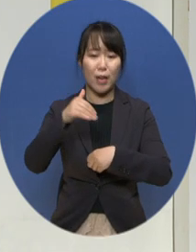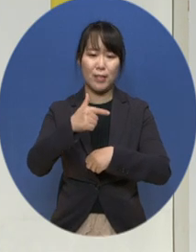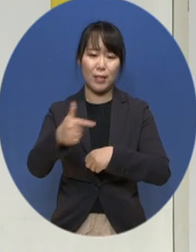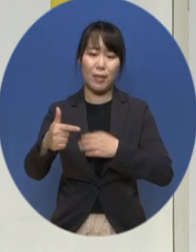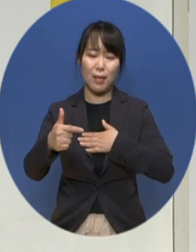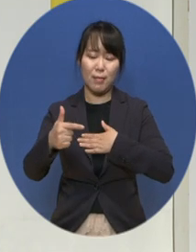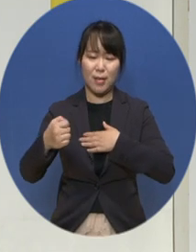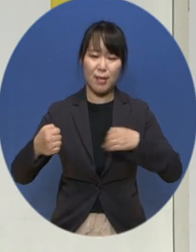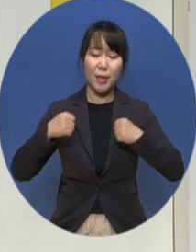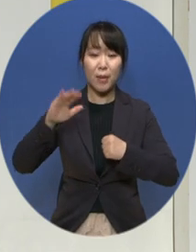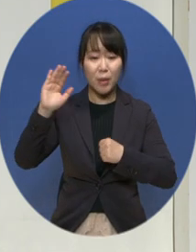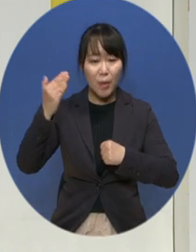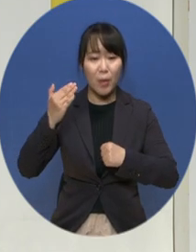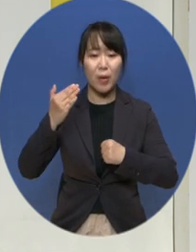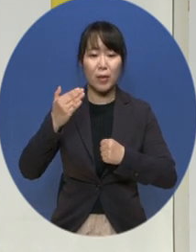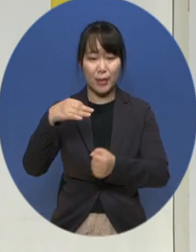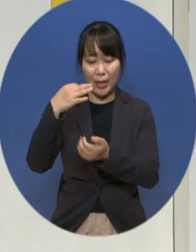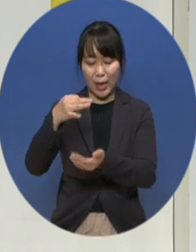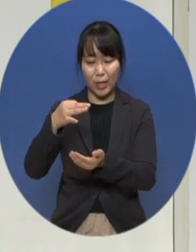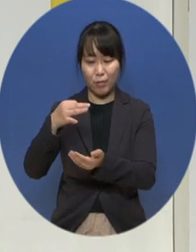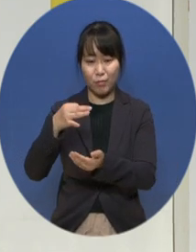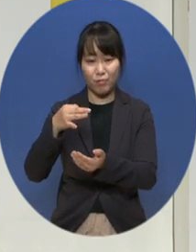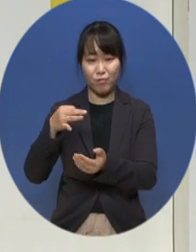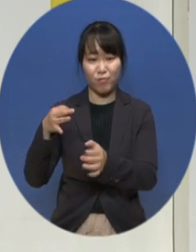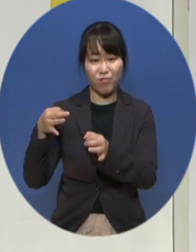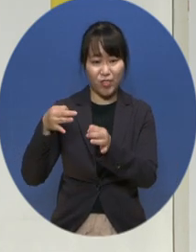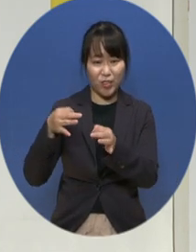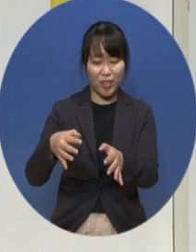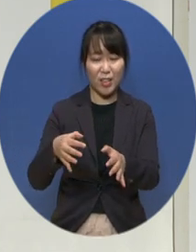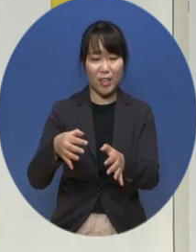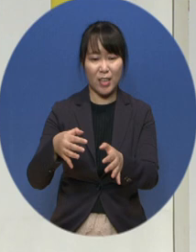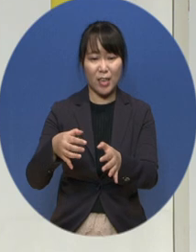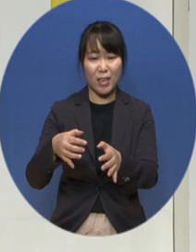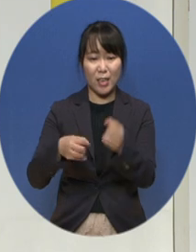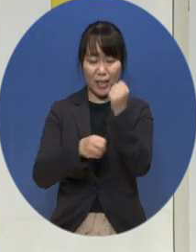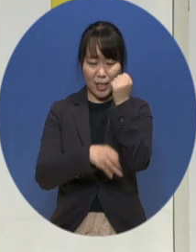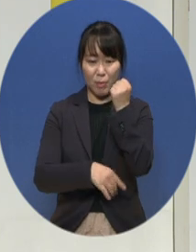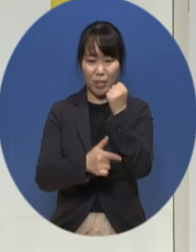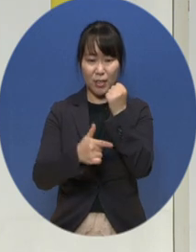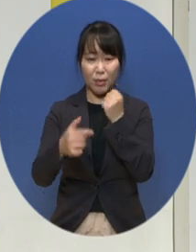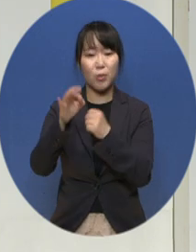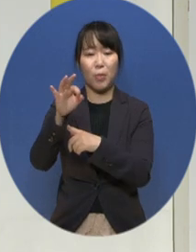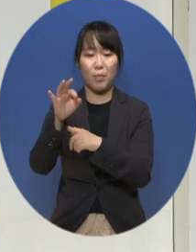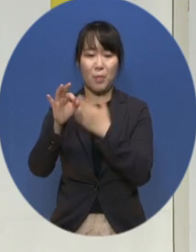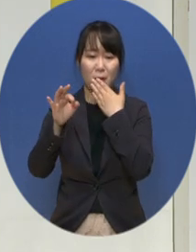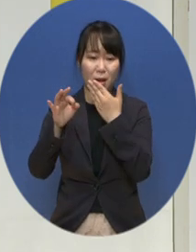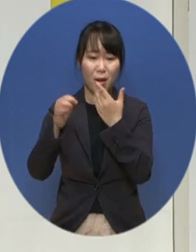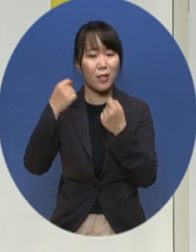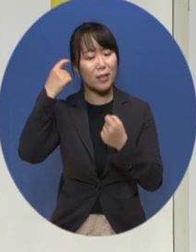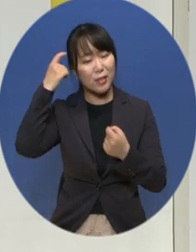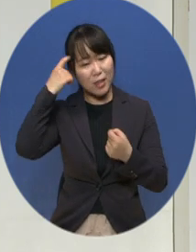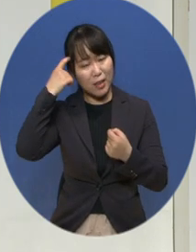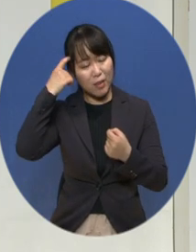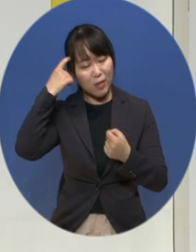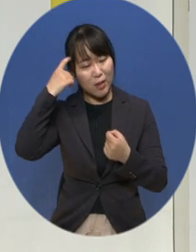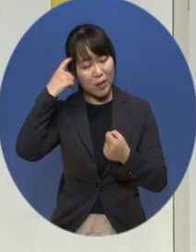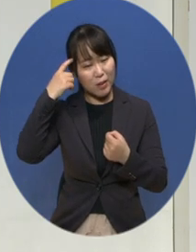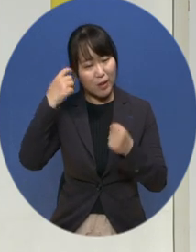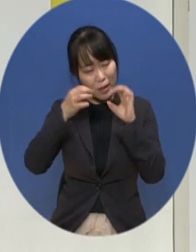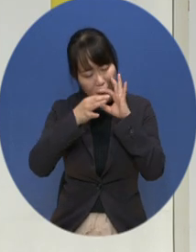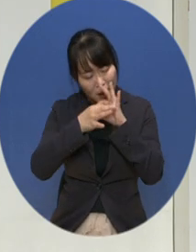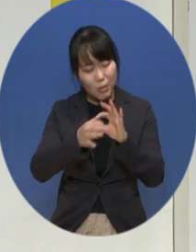자양분이 되고 자산으로 에 투자하는 데 큰 종 작동이 된다 이렇게 생각을 하고